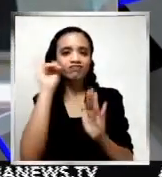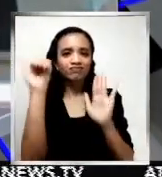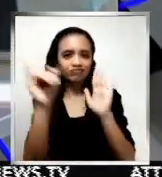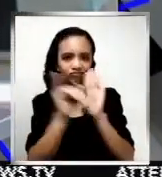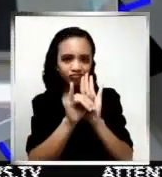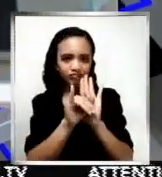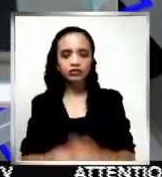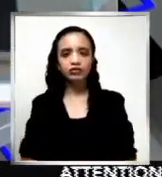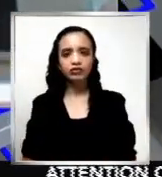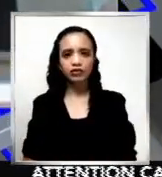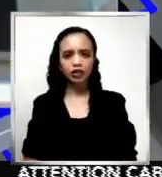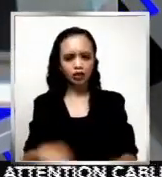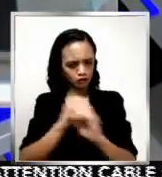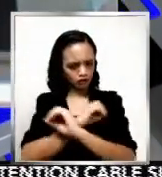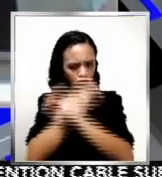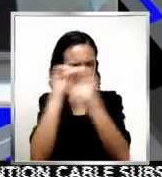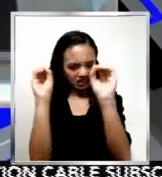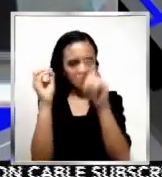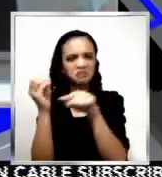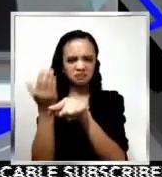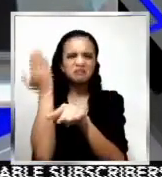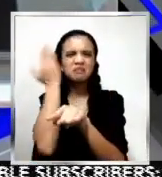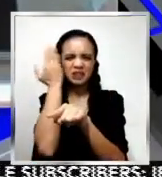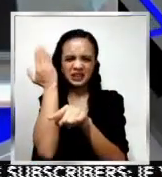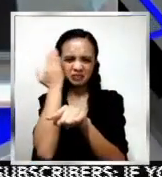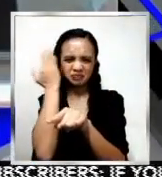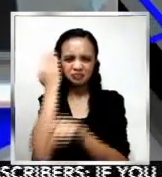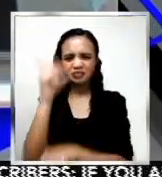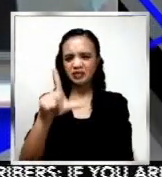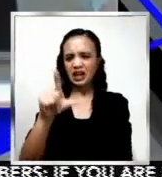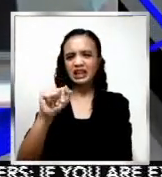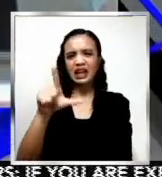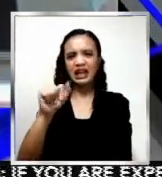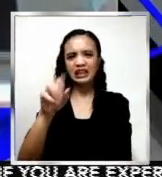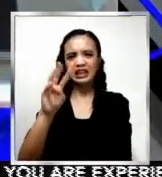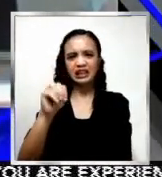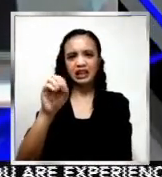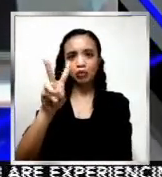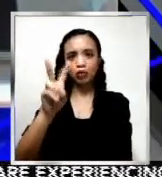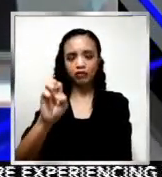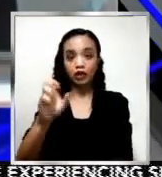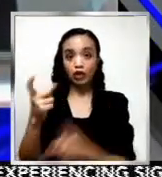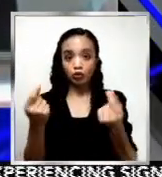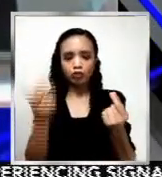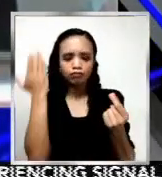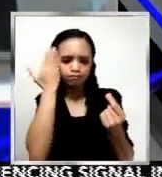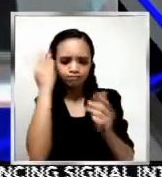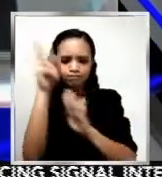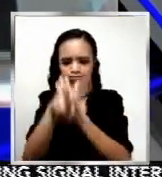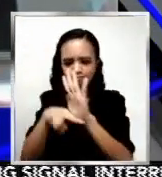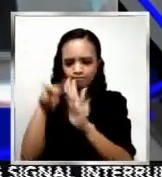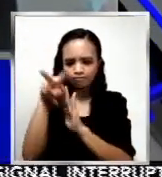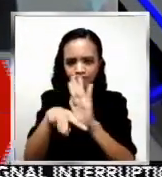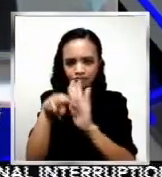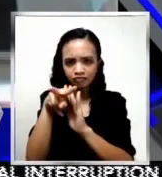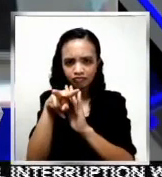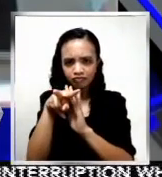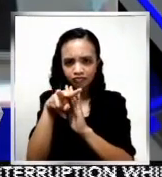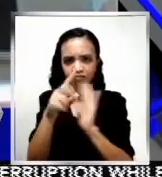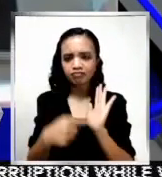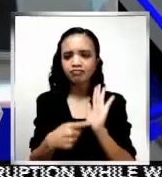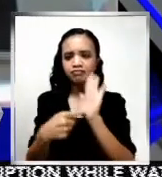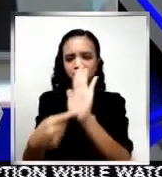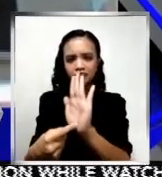mo yung nag-receive, kinunan lang siguro ng video para maging props lang.